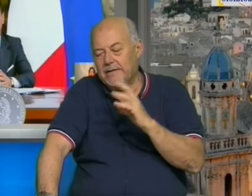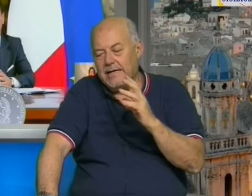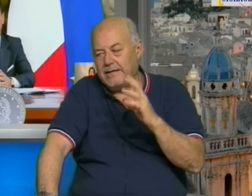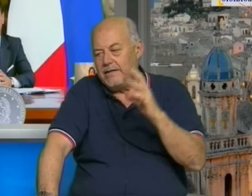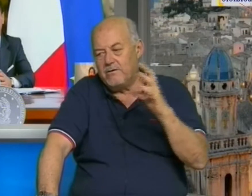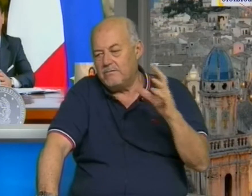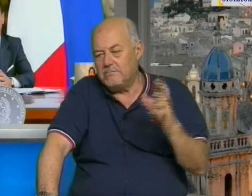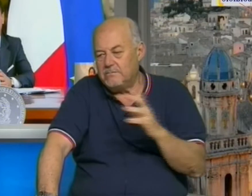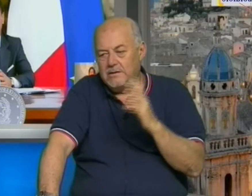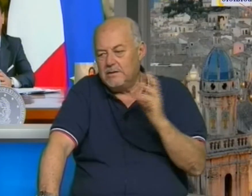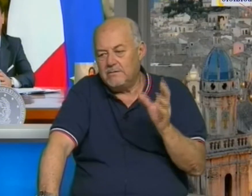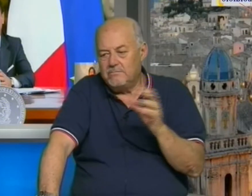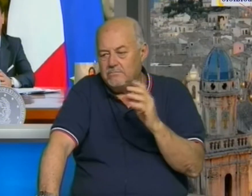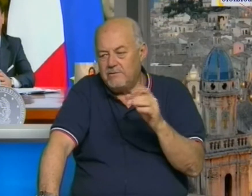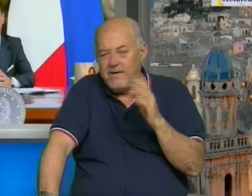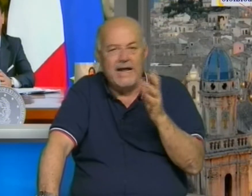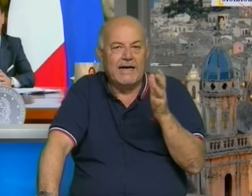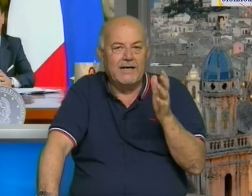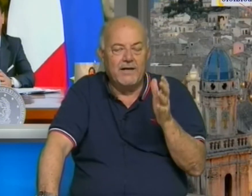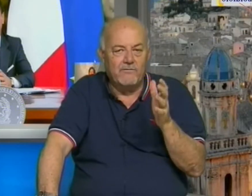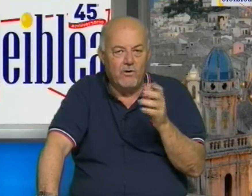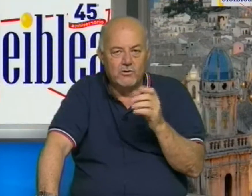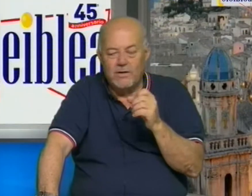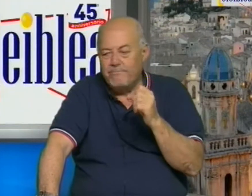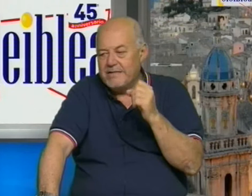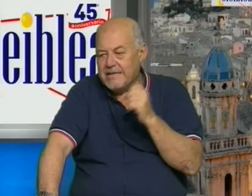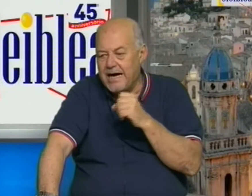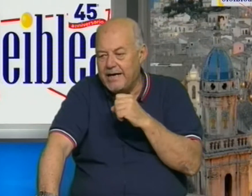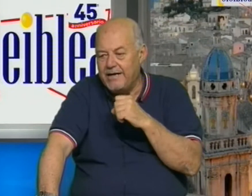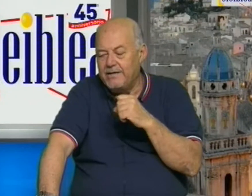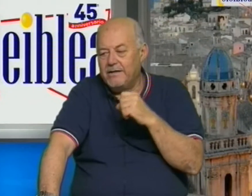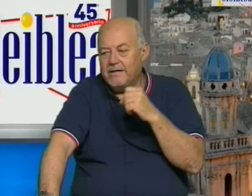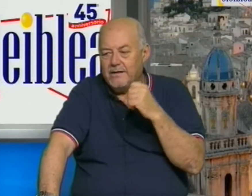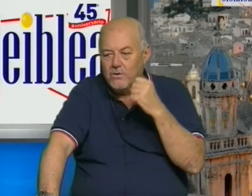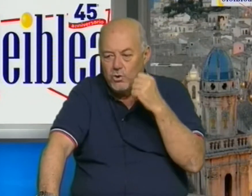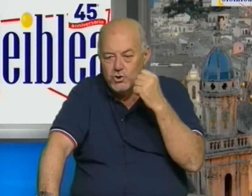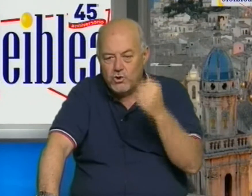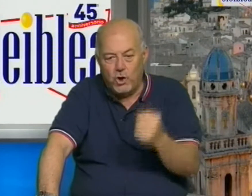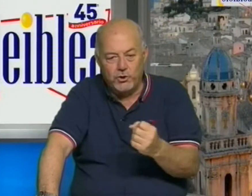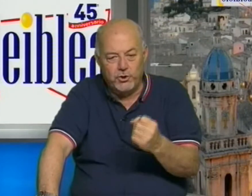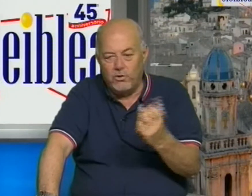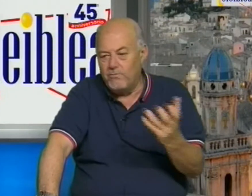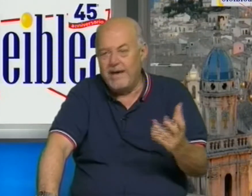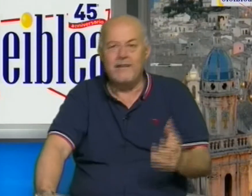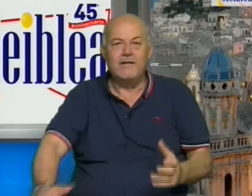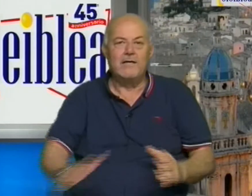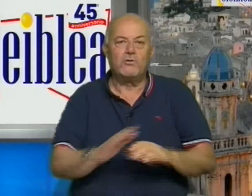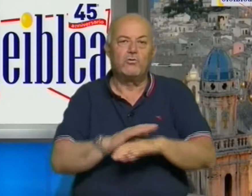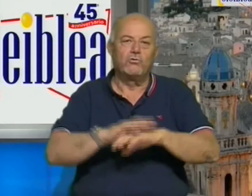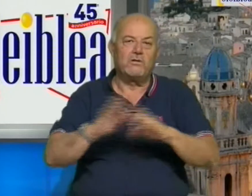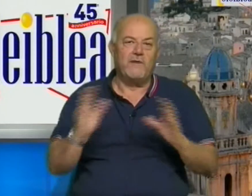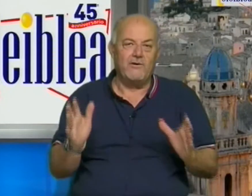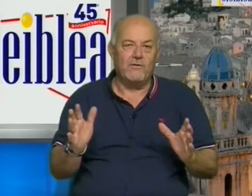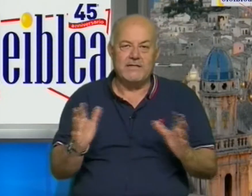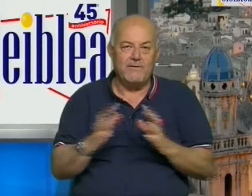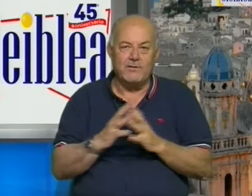niente, guardate, io mi viene anche il nervoso a pensare lo scontro, ormai